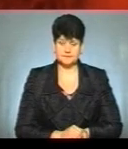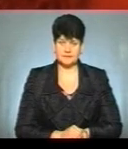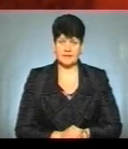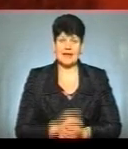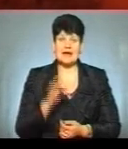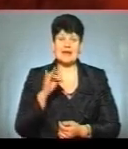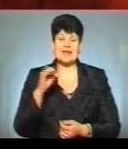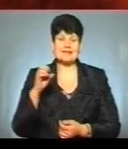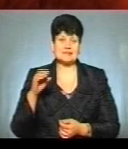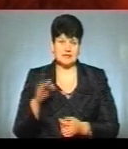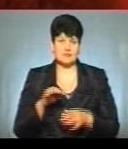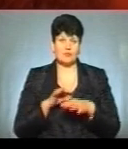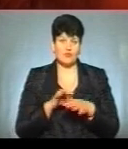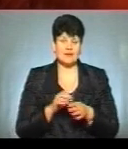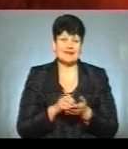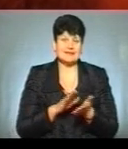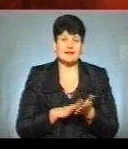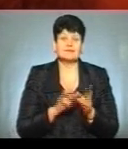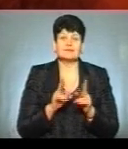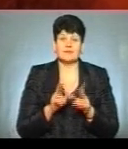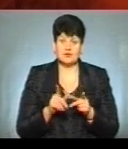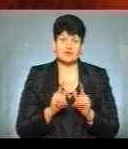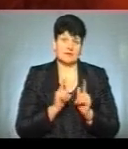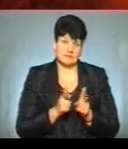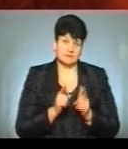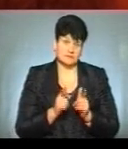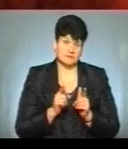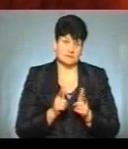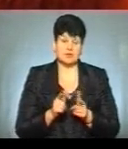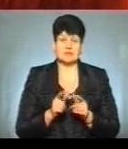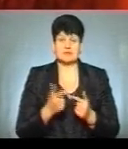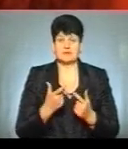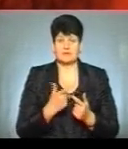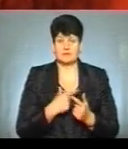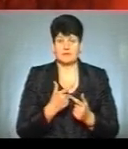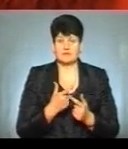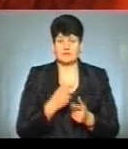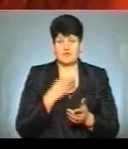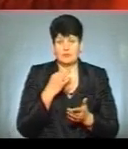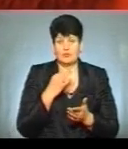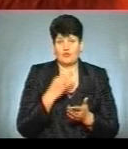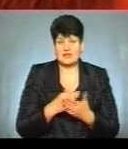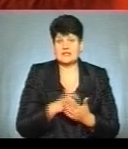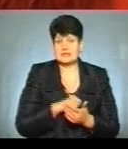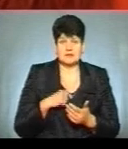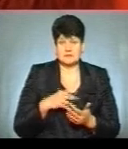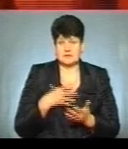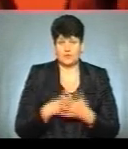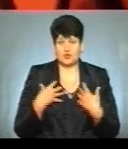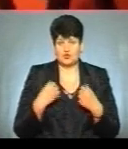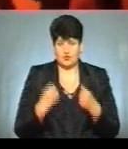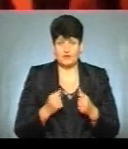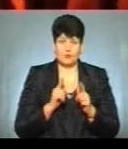Реєстрація проходить таким чином, що ми беремо у людей згоди за відповідальність за своє власне життя та здоров'я. Та вони розписуються та погоджуються з умовами